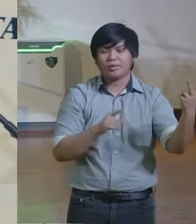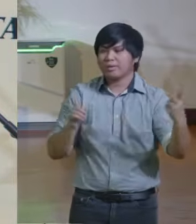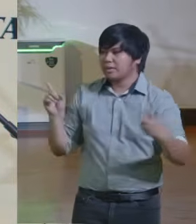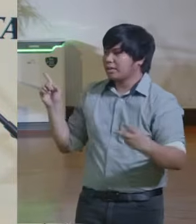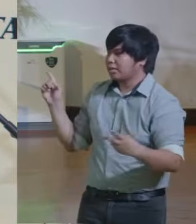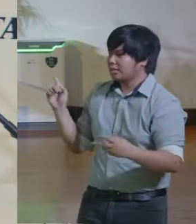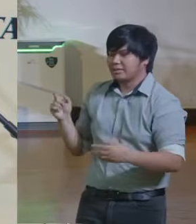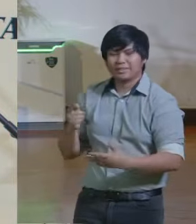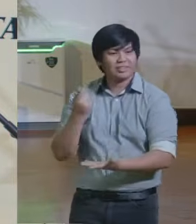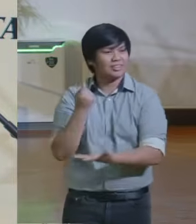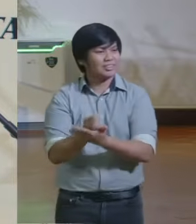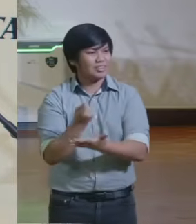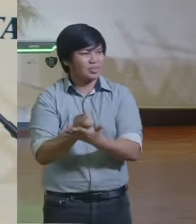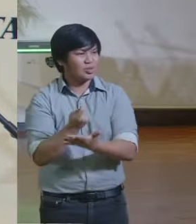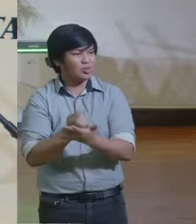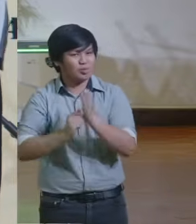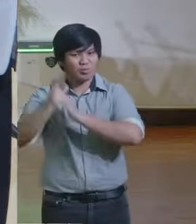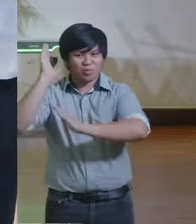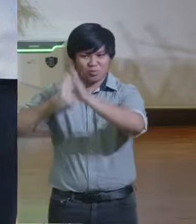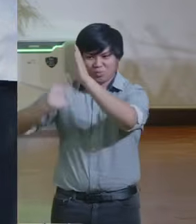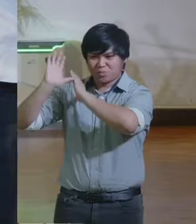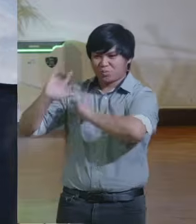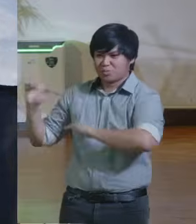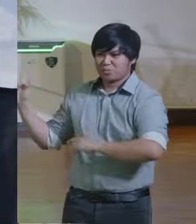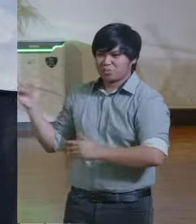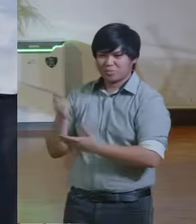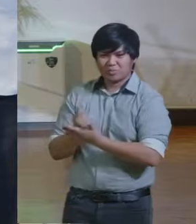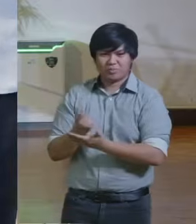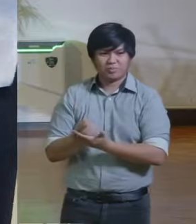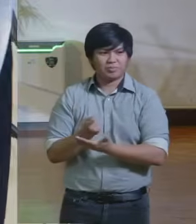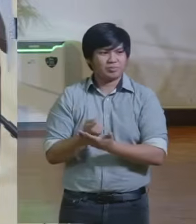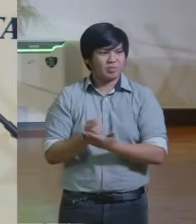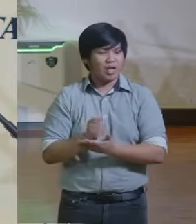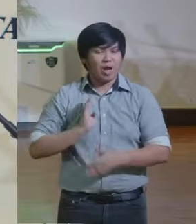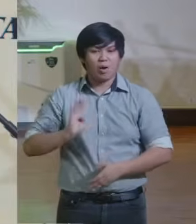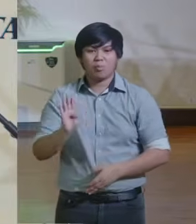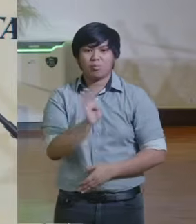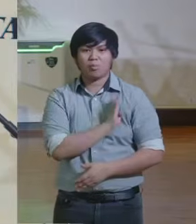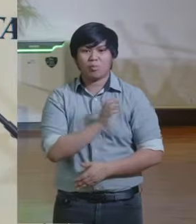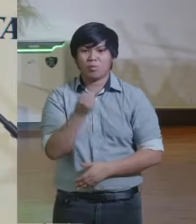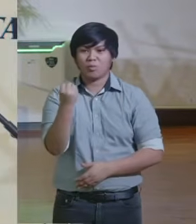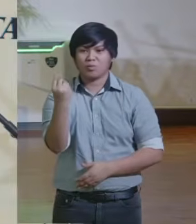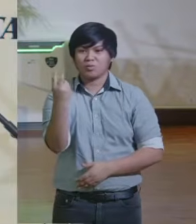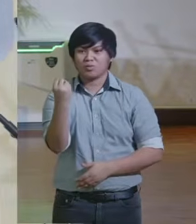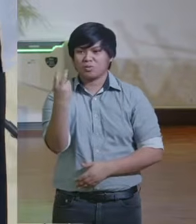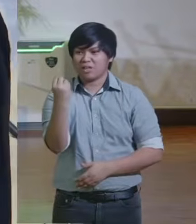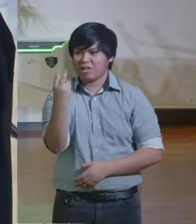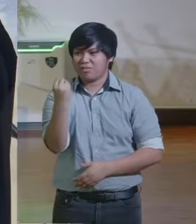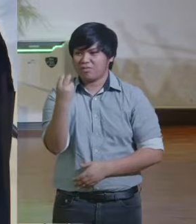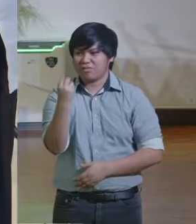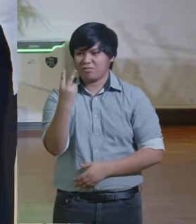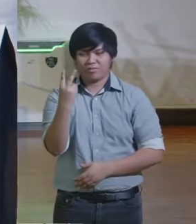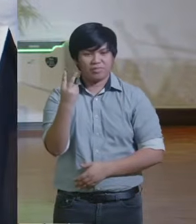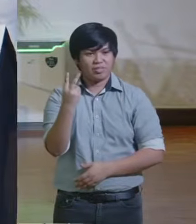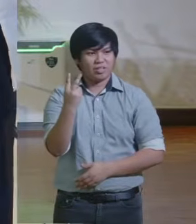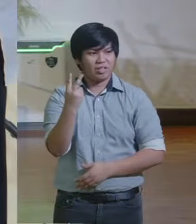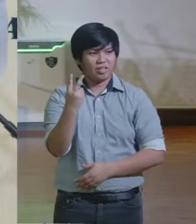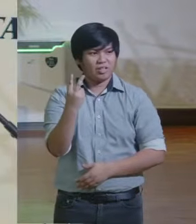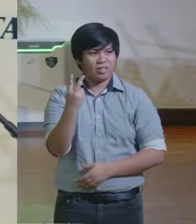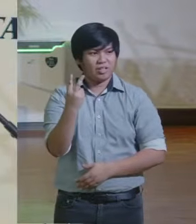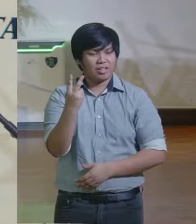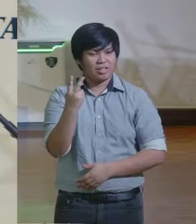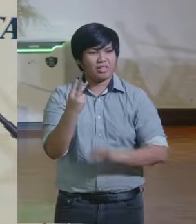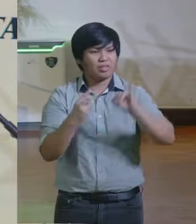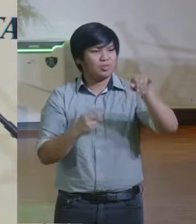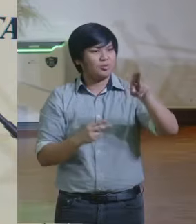ng Far East Broadcasting Company. Ang board po namin, 12 po kami. Si Judas po, siya din